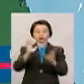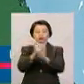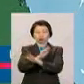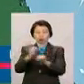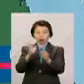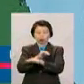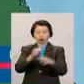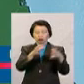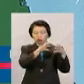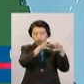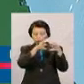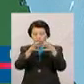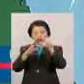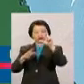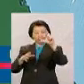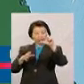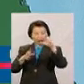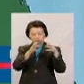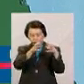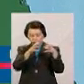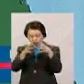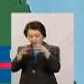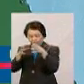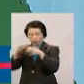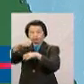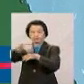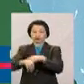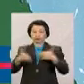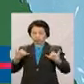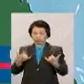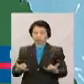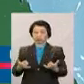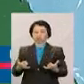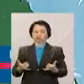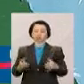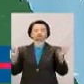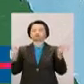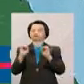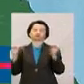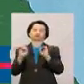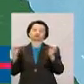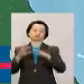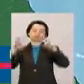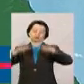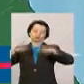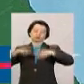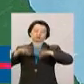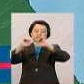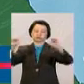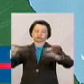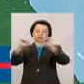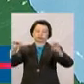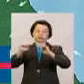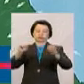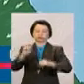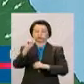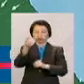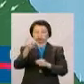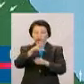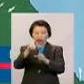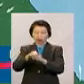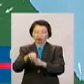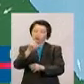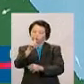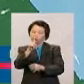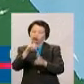walaupun litupan awan agak tebal di kedua-dua buah negeri pada malam ini, ianya tidak membawa hujan berjalan di banyak kawasan hanya melibatkan satu